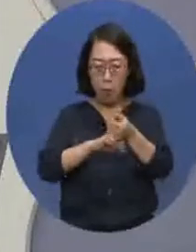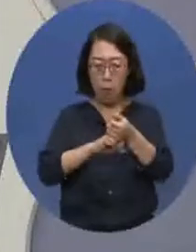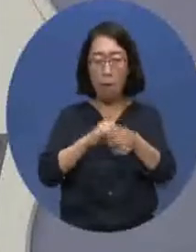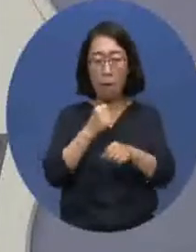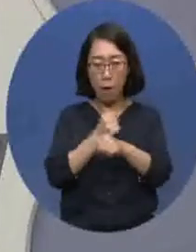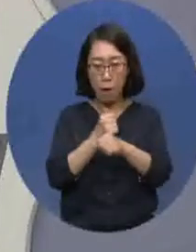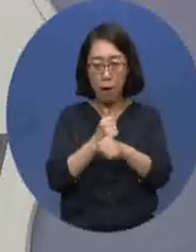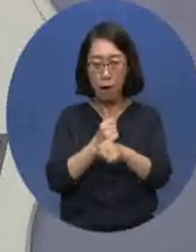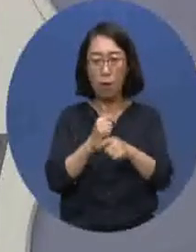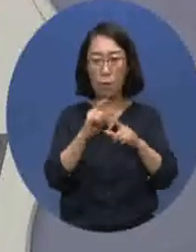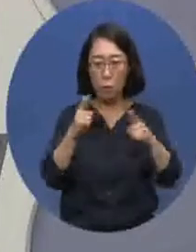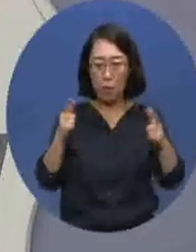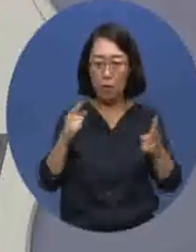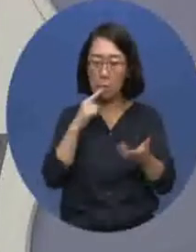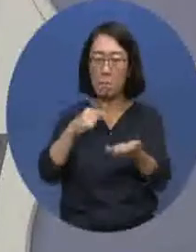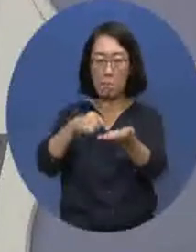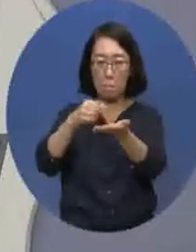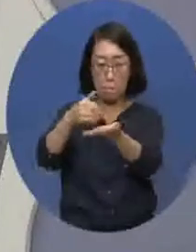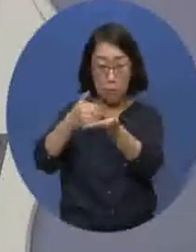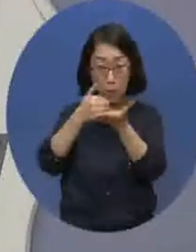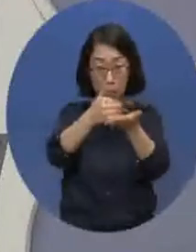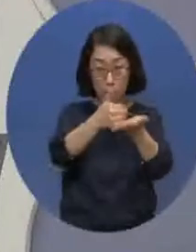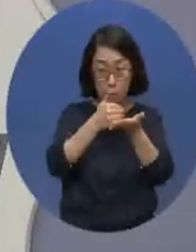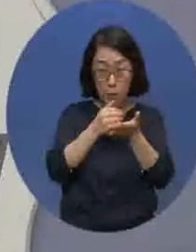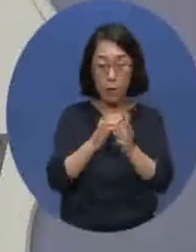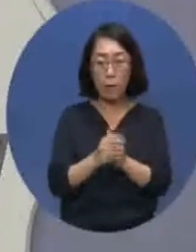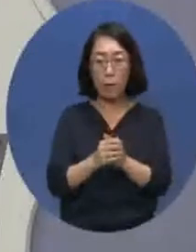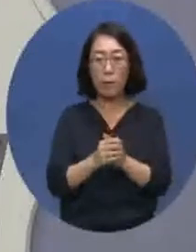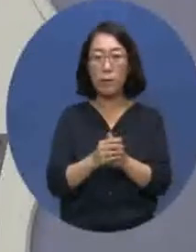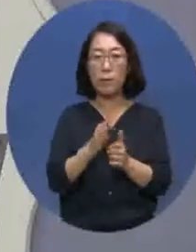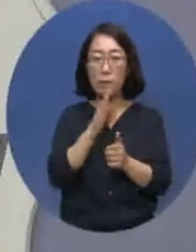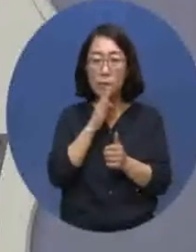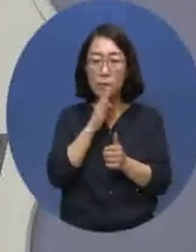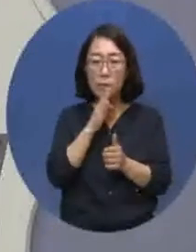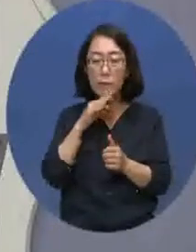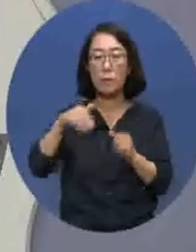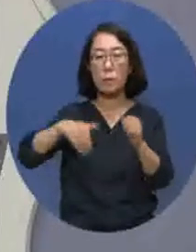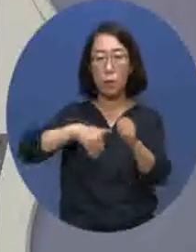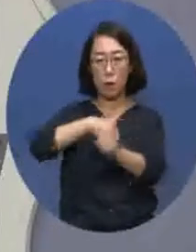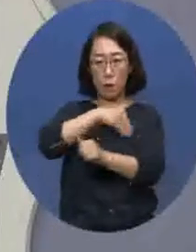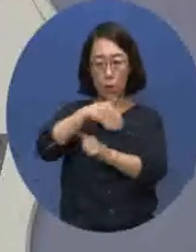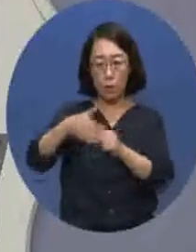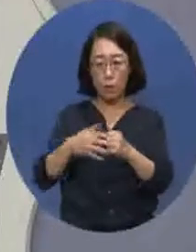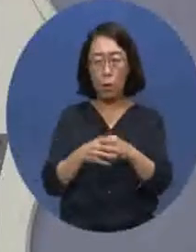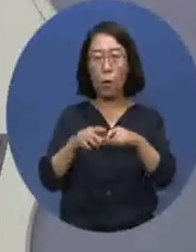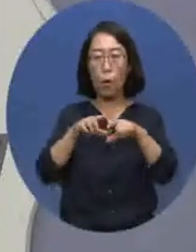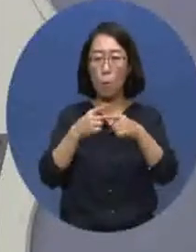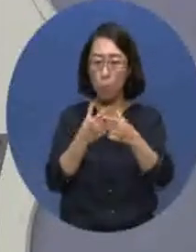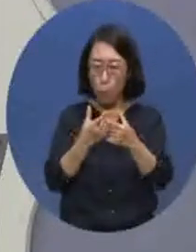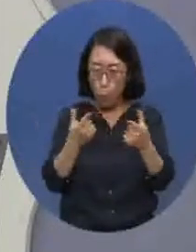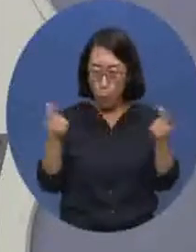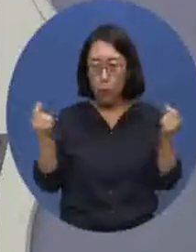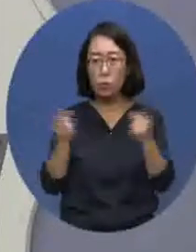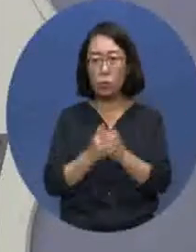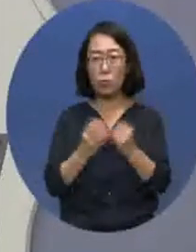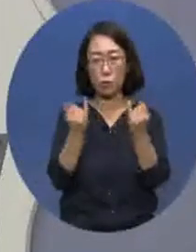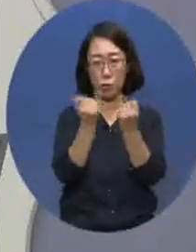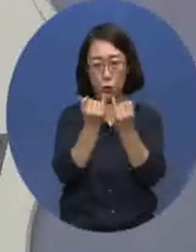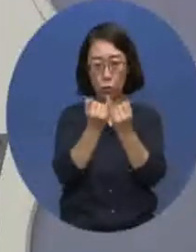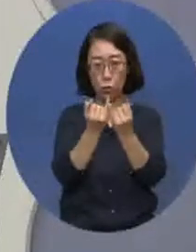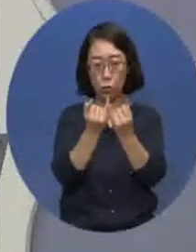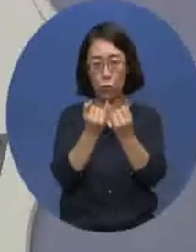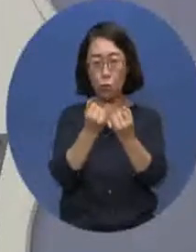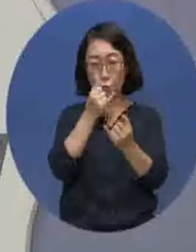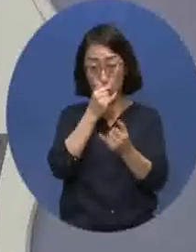나오고 있어요 그래서 그런 게 실제로 우리 정치권에서 좀 더 보편적으로 여성 인재들이